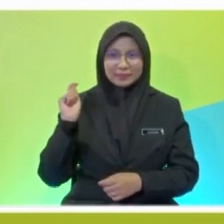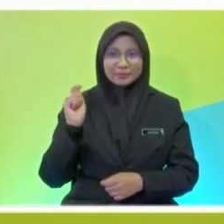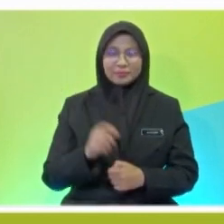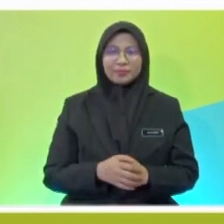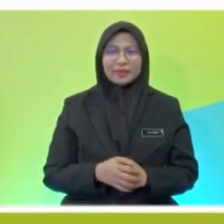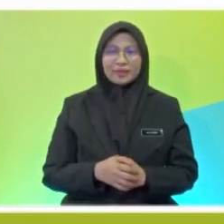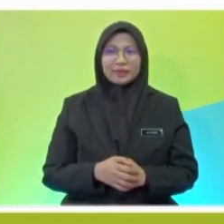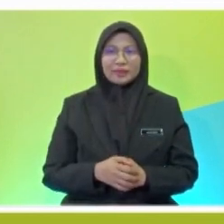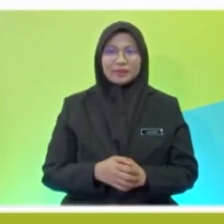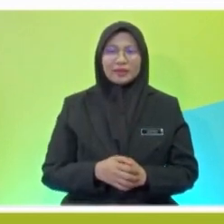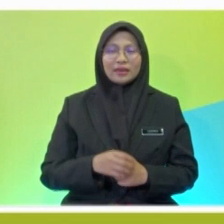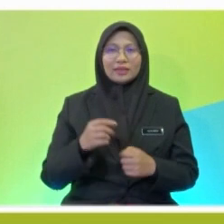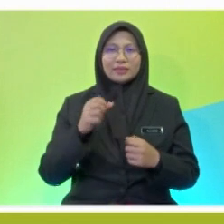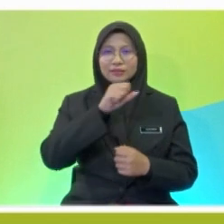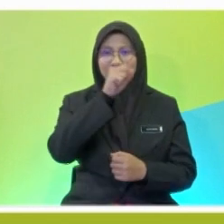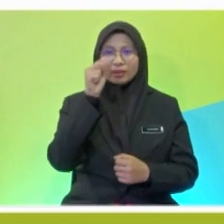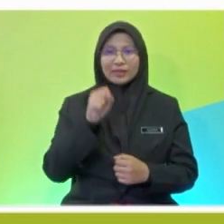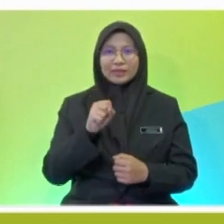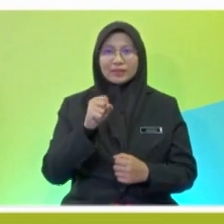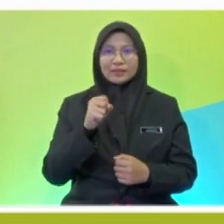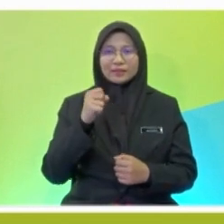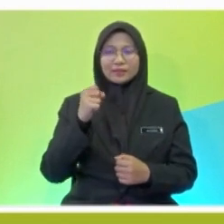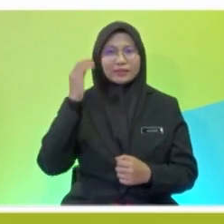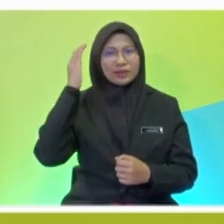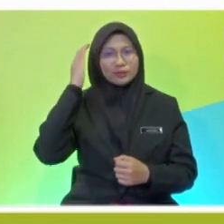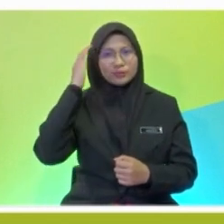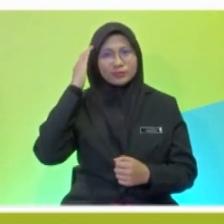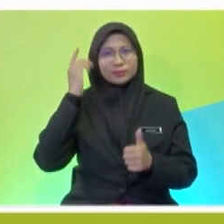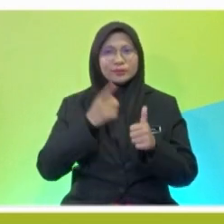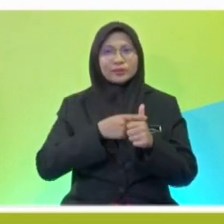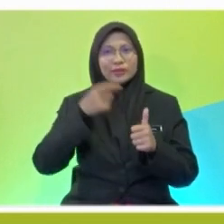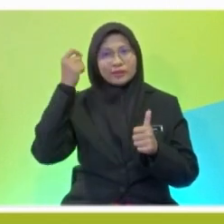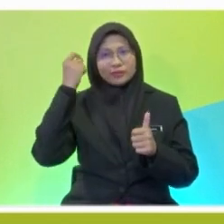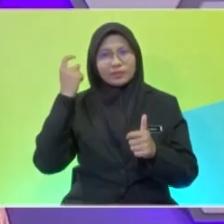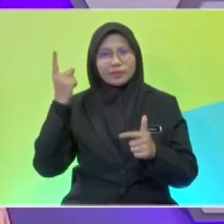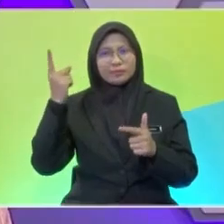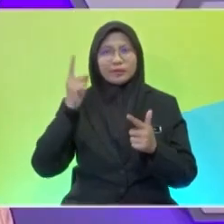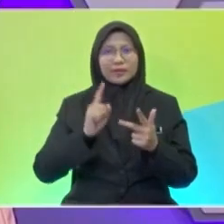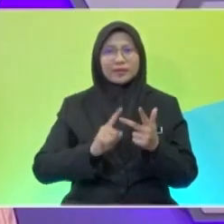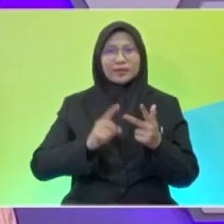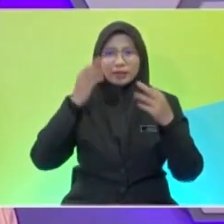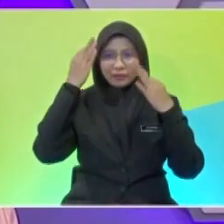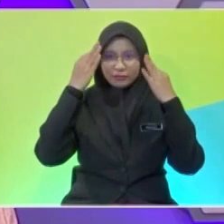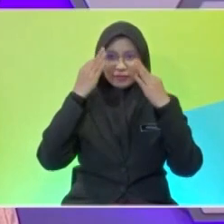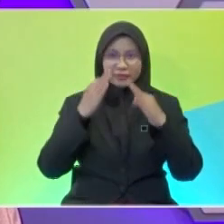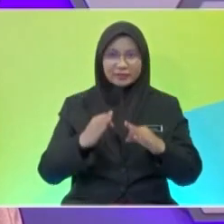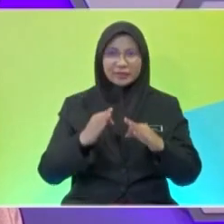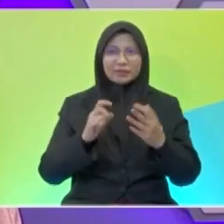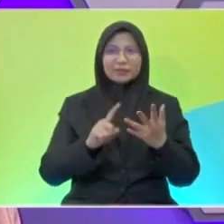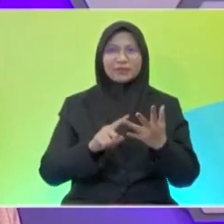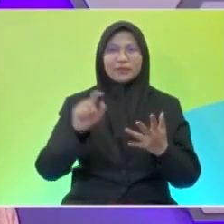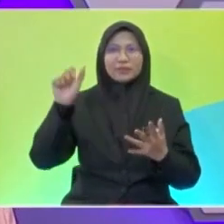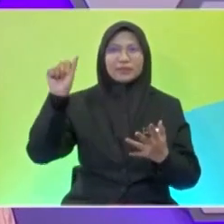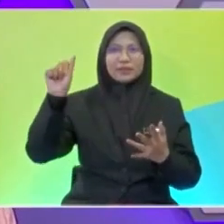pengetahuan dan juga kefahaman dari segi teori pengetahuan fakta dan aplikasi masa yang diperuntukkan